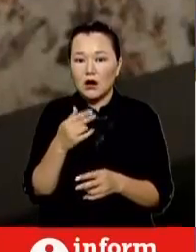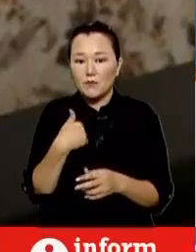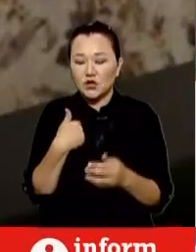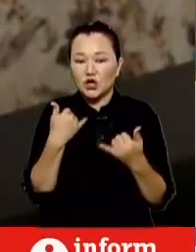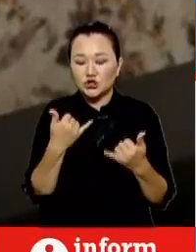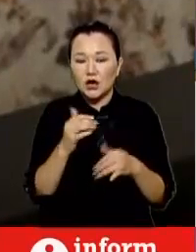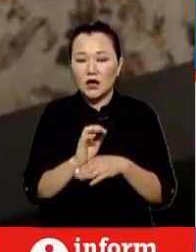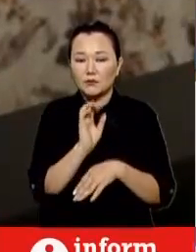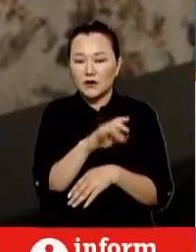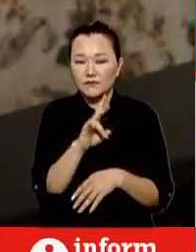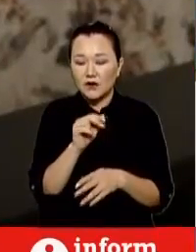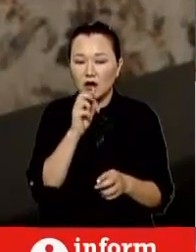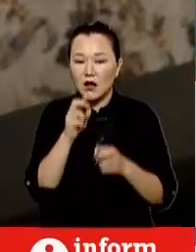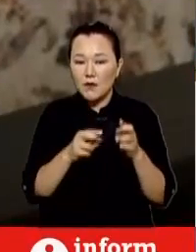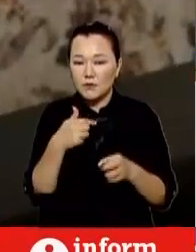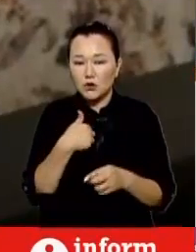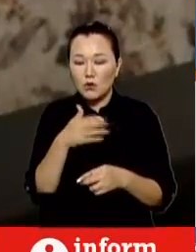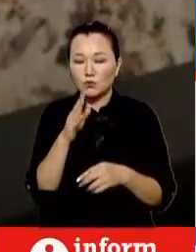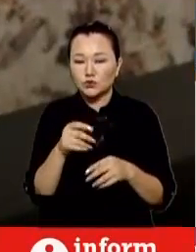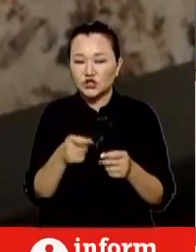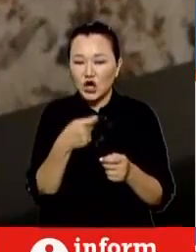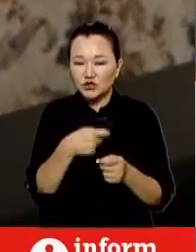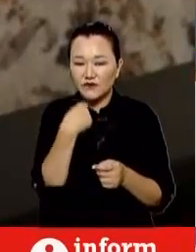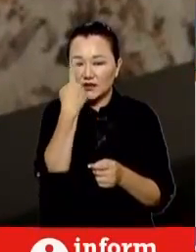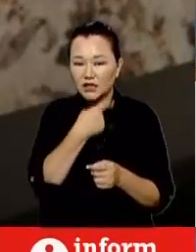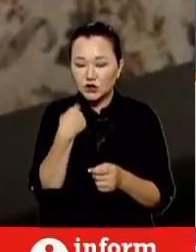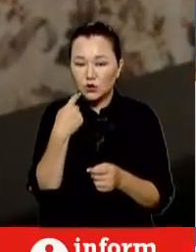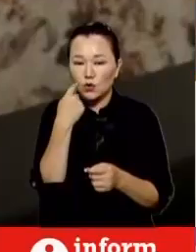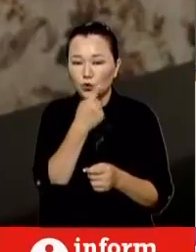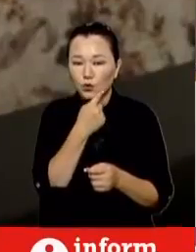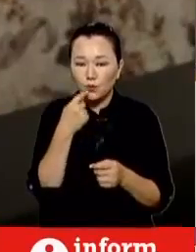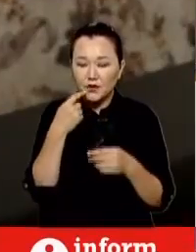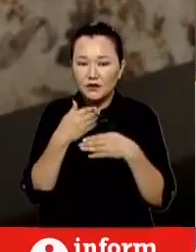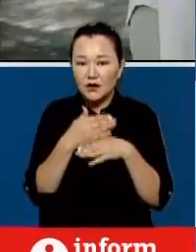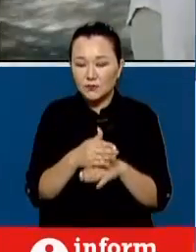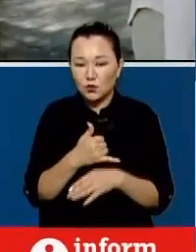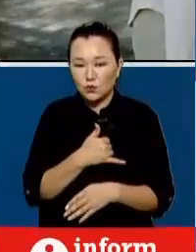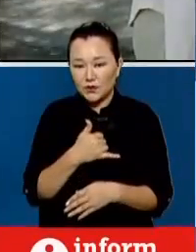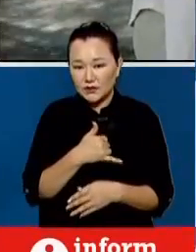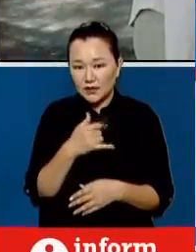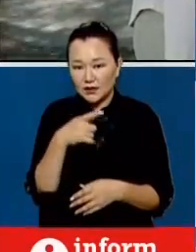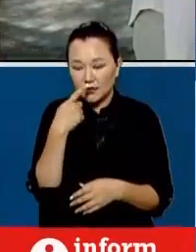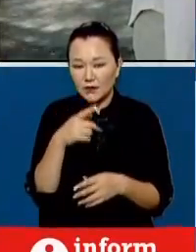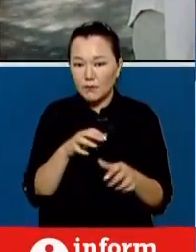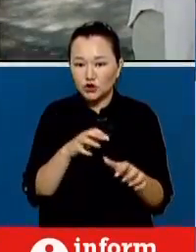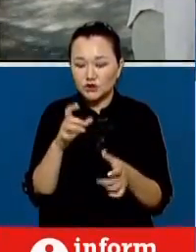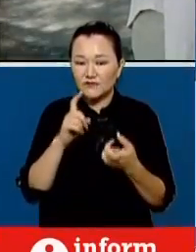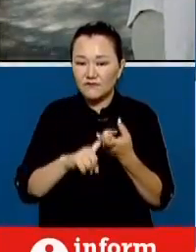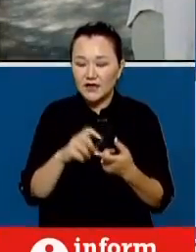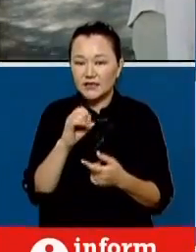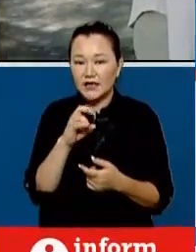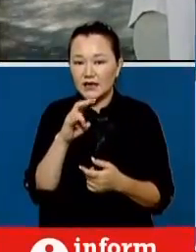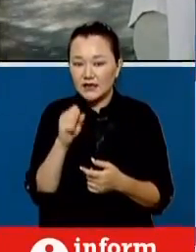сейчас отправят на операцию. Мне будут зашивать лицо. Губы разбитые у меня. Мошенники держали связь с